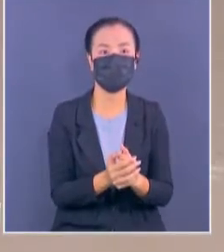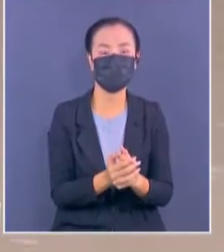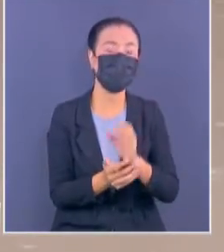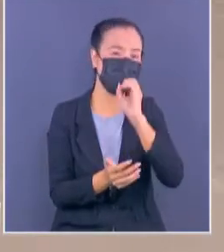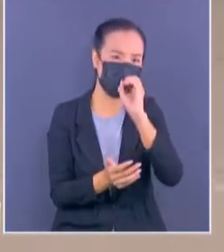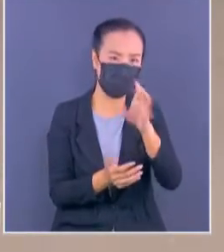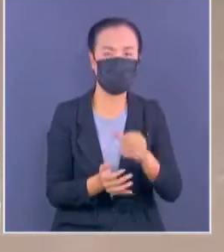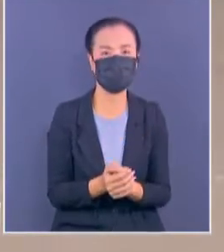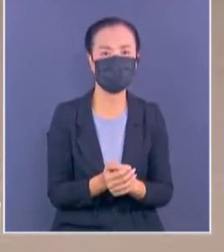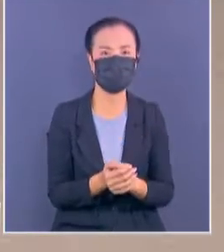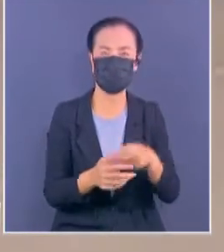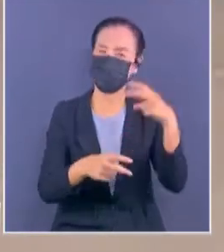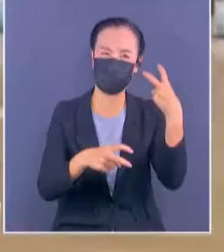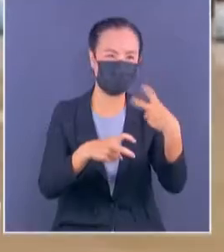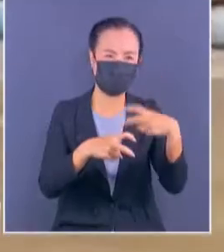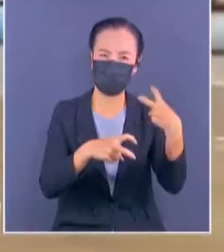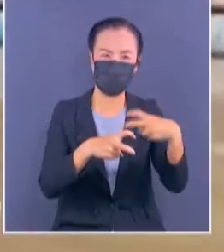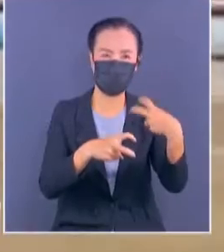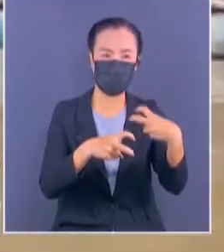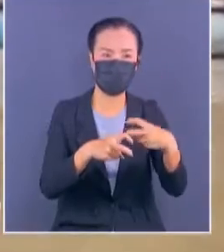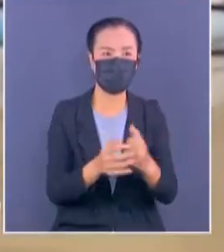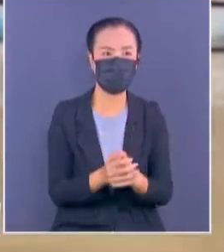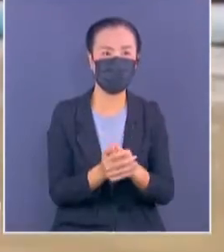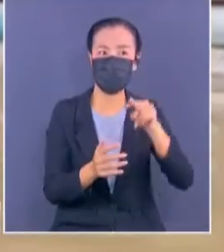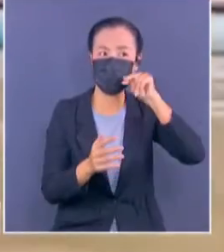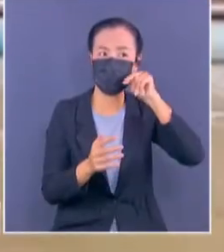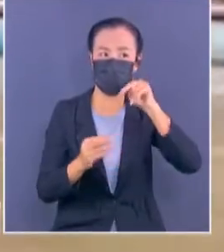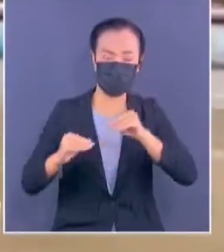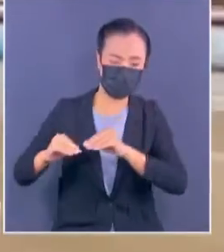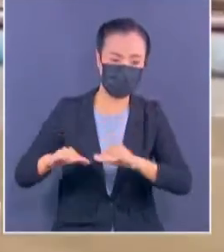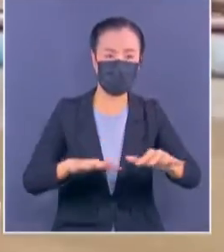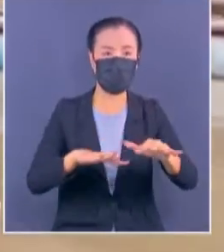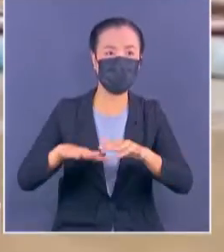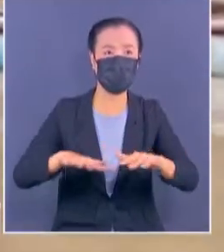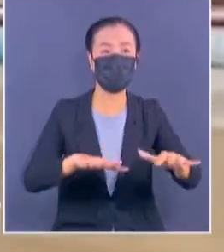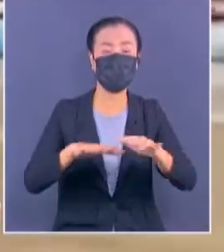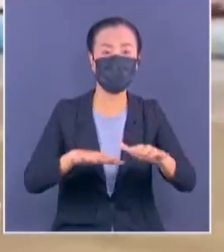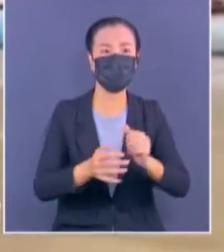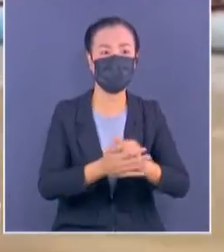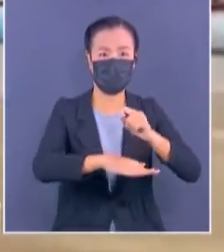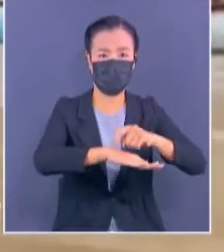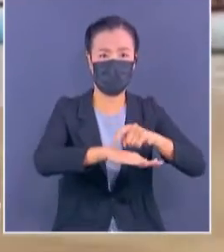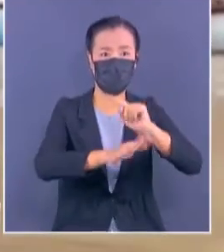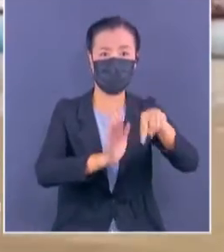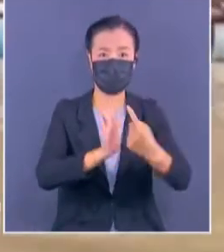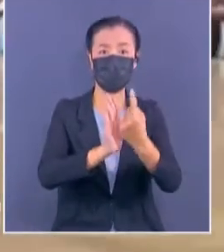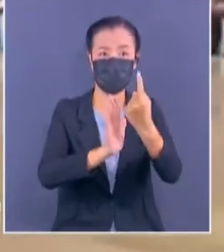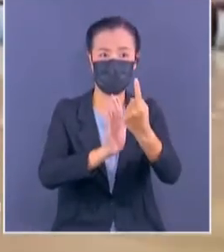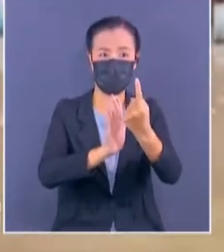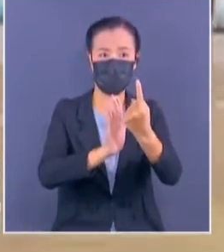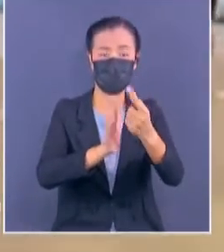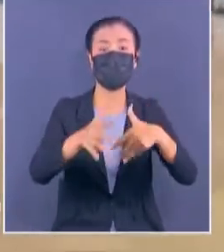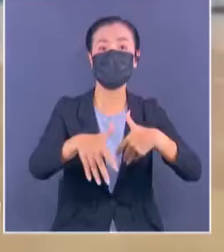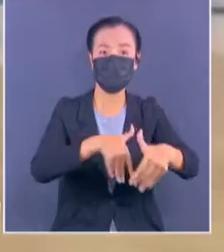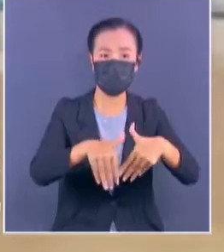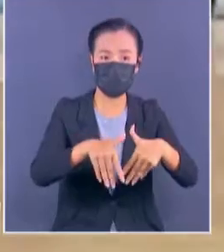ยนะคะเป็นไปอย่างยากลำบากค่ะเพราะว่ากระแสน้ำเนี่ยไหลเที่ยวนะคะใช้เวลาประมาณชั่วโมงหนึ่งทั้งชาวบ้